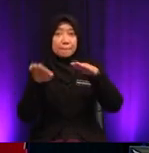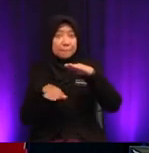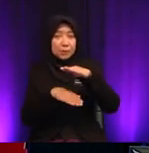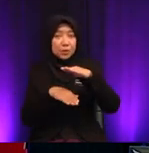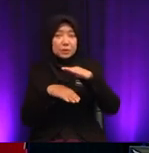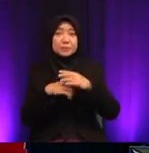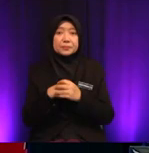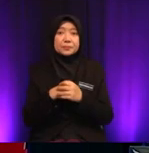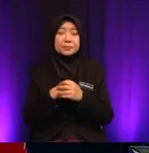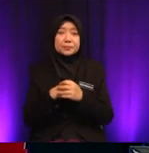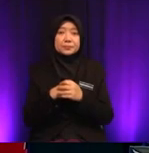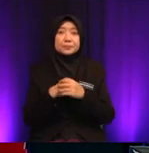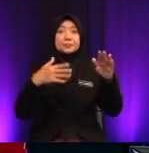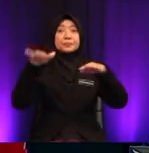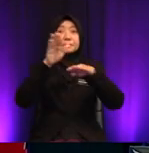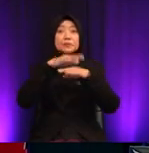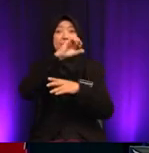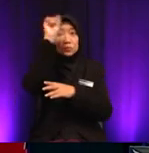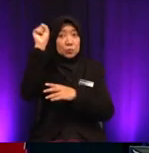ini adalah soal lainnya